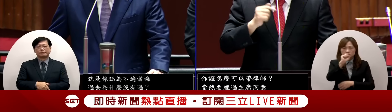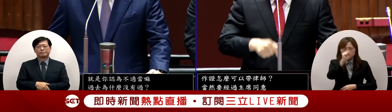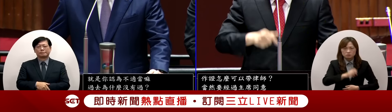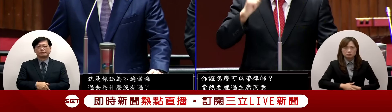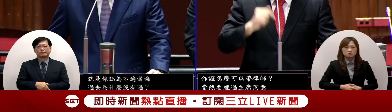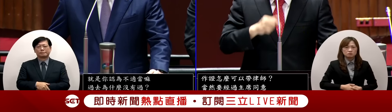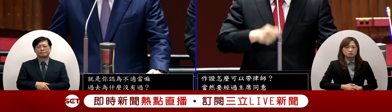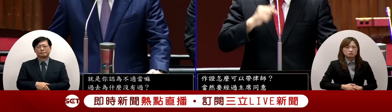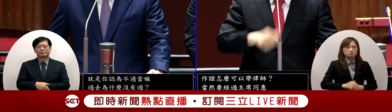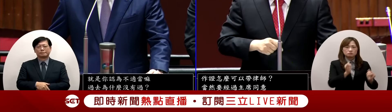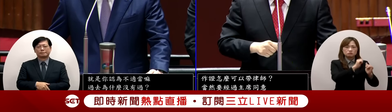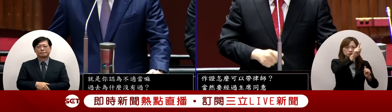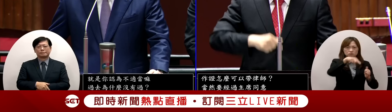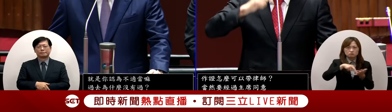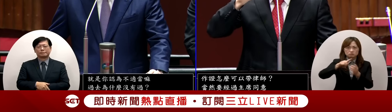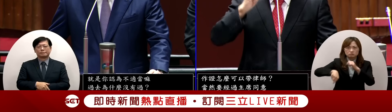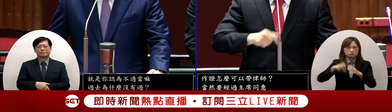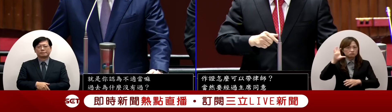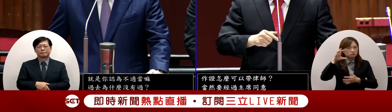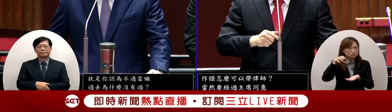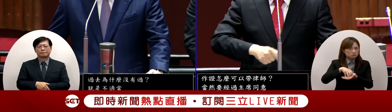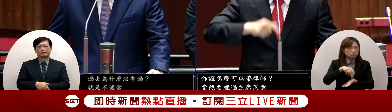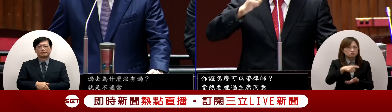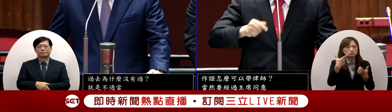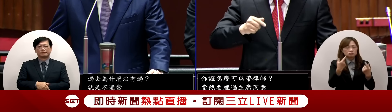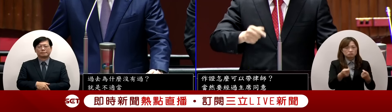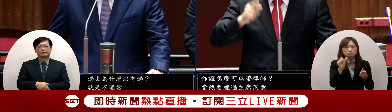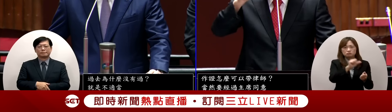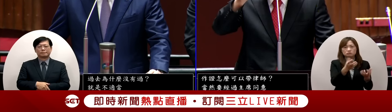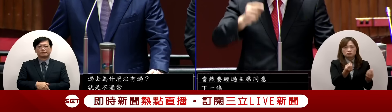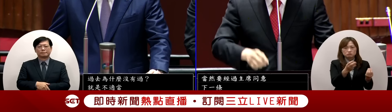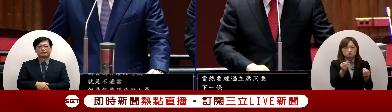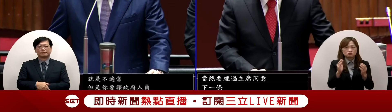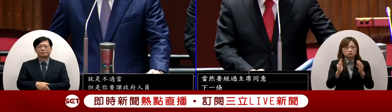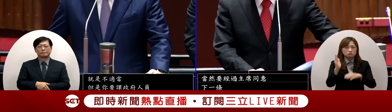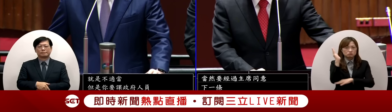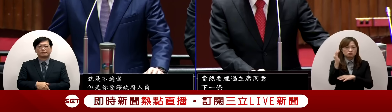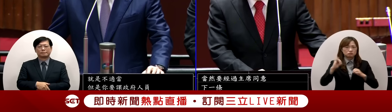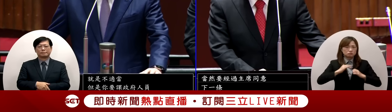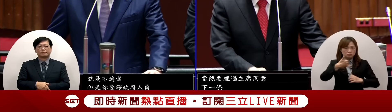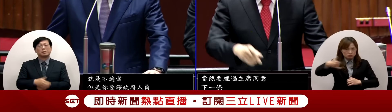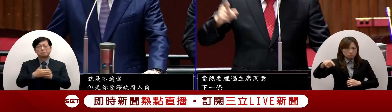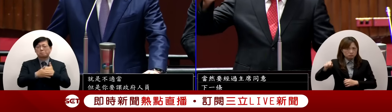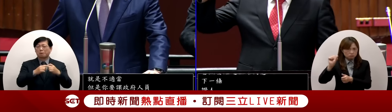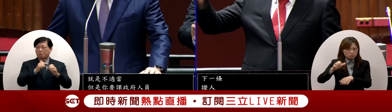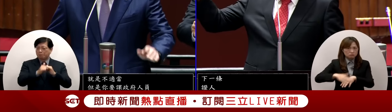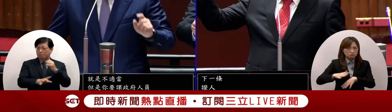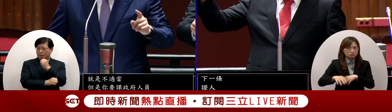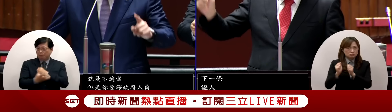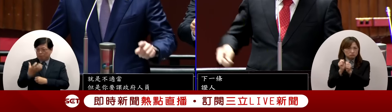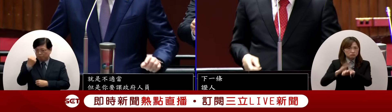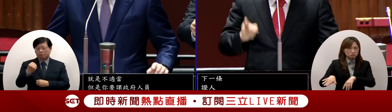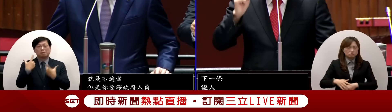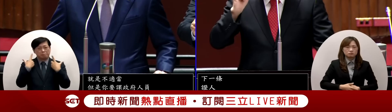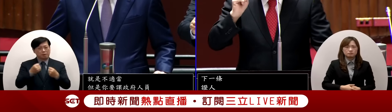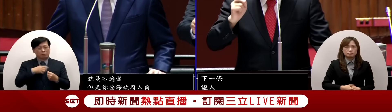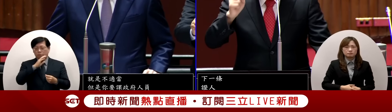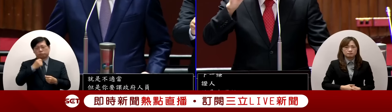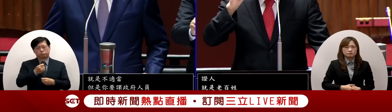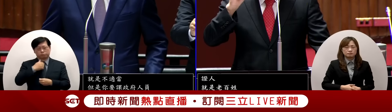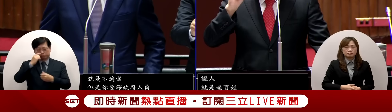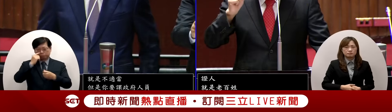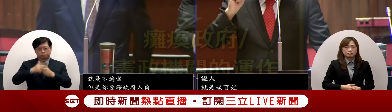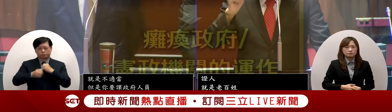法院的听证会，他是没有刑责，只有政府官员有刑责。 为保护人民的基本权利， 再下一条， 一点水都不能放。